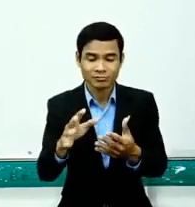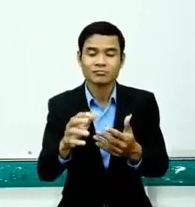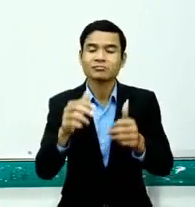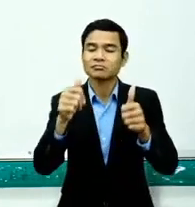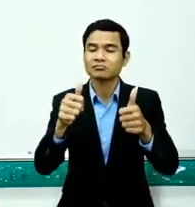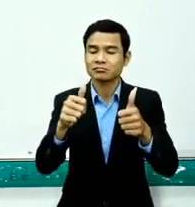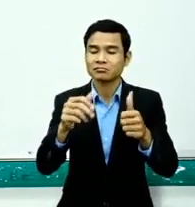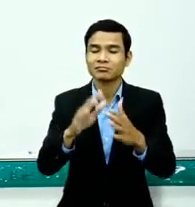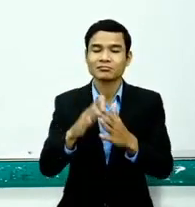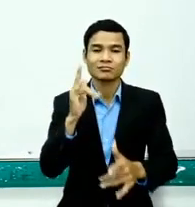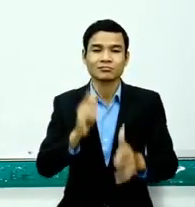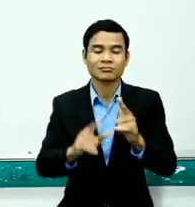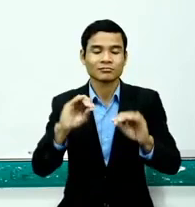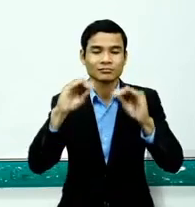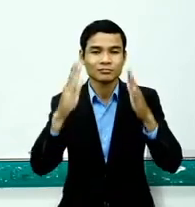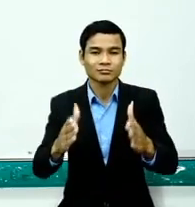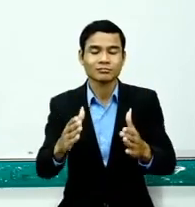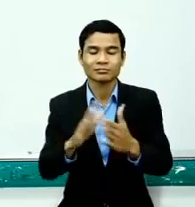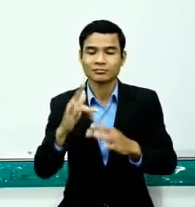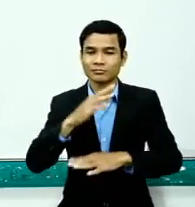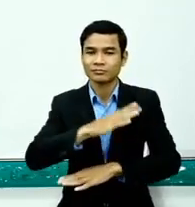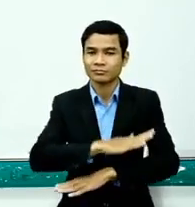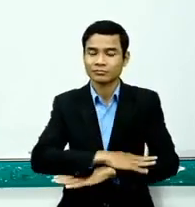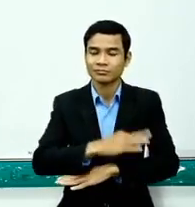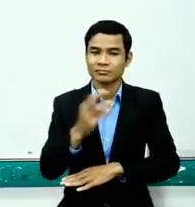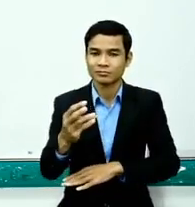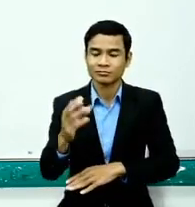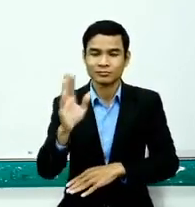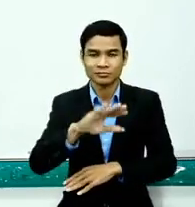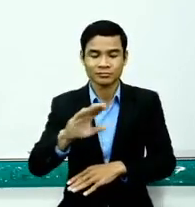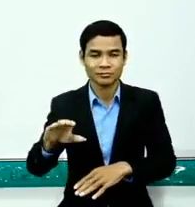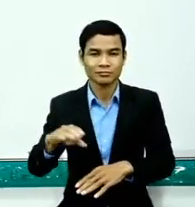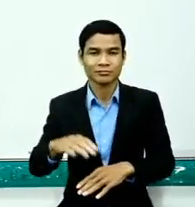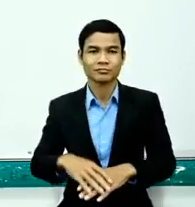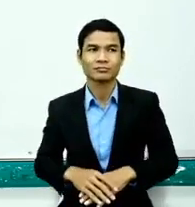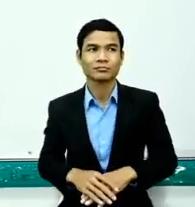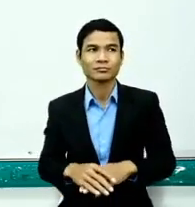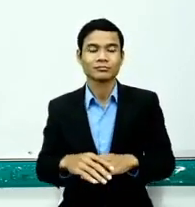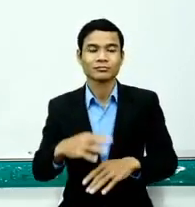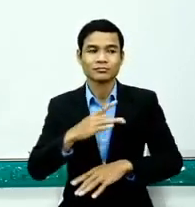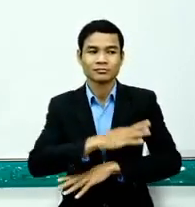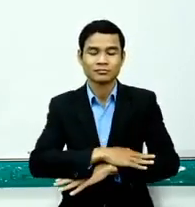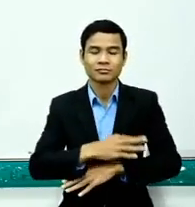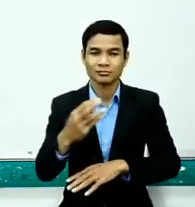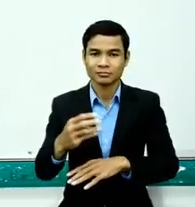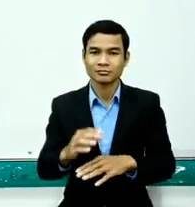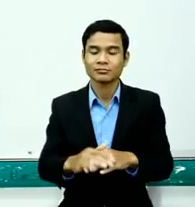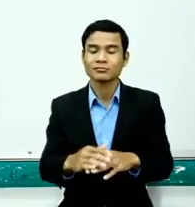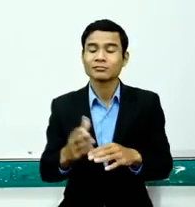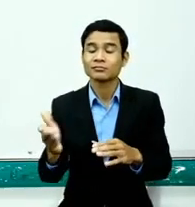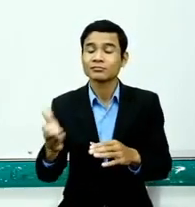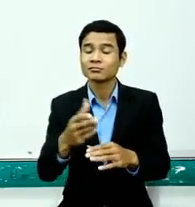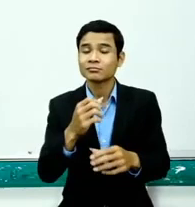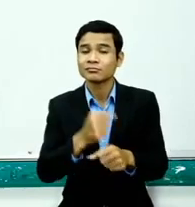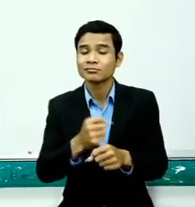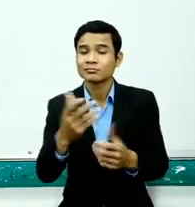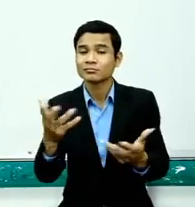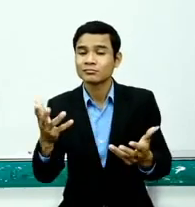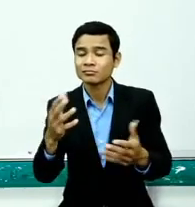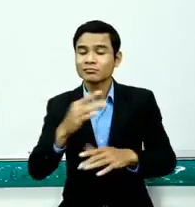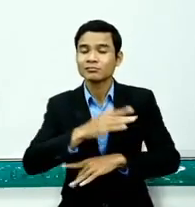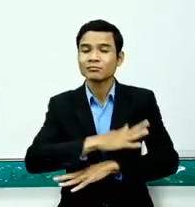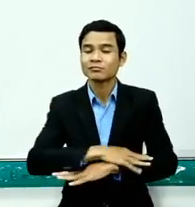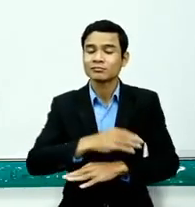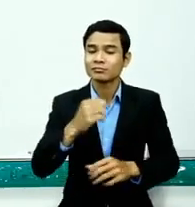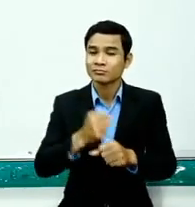បើចេះសរសេរស្រអស់ហើយអ្នកគ្រូនាំកូនសម្រាប់បន្តិចណាចាគឺយើងសម្រាប់ធ្វើអីកូនចា